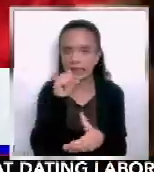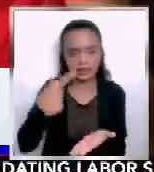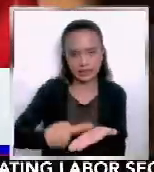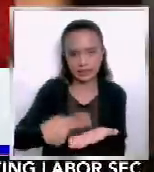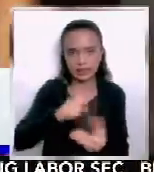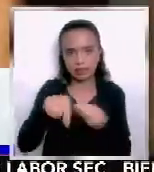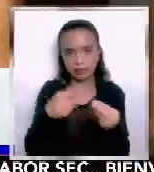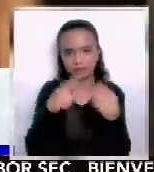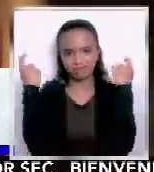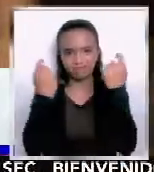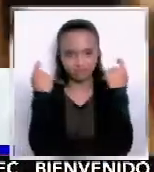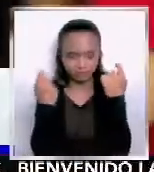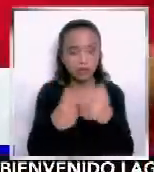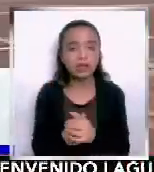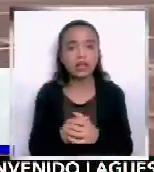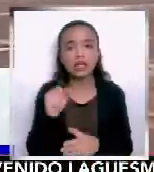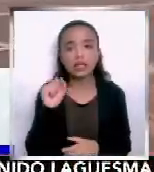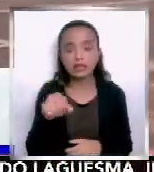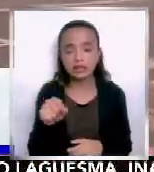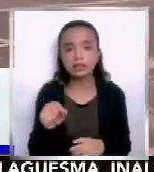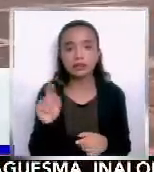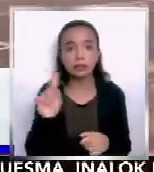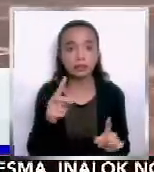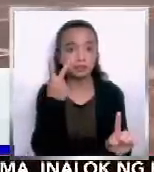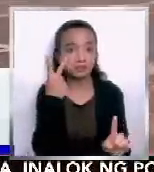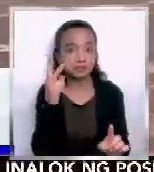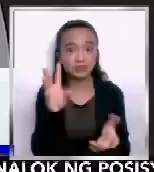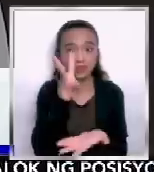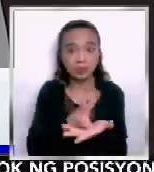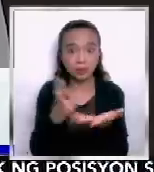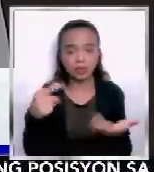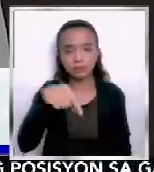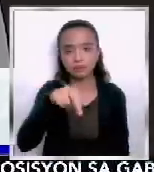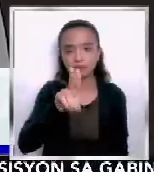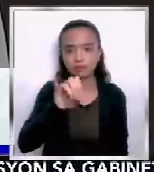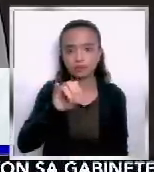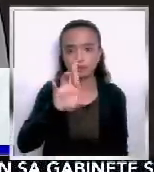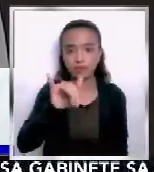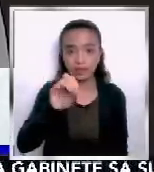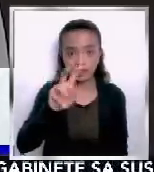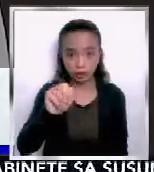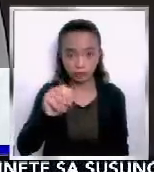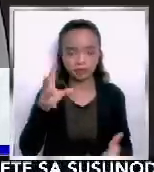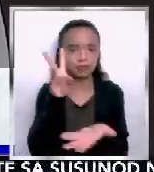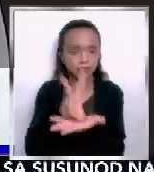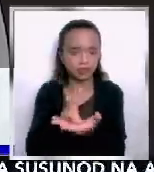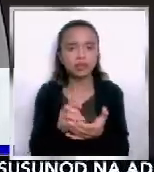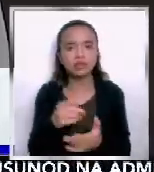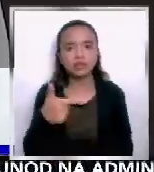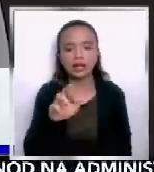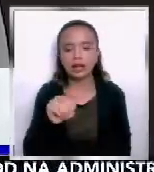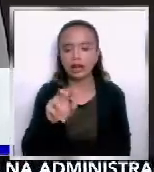ngayon. Bagamat isa raw sa tinitingnang venue ay ang Quirino Grandstand. Hindi pa talaga napapag-usapan dahil nga